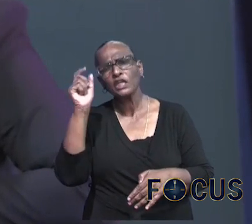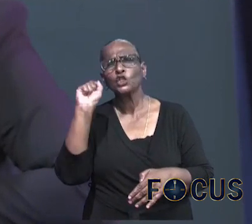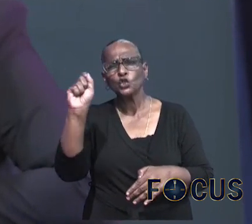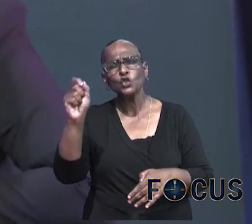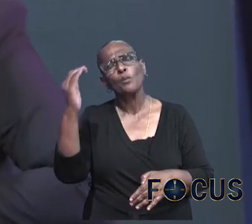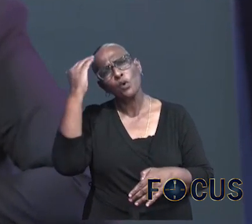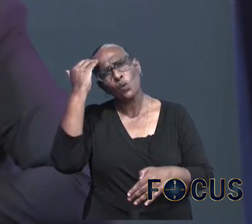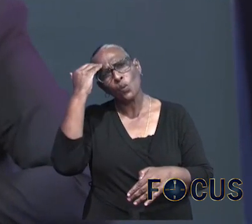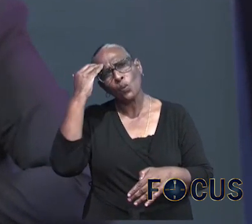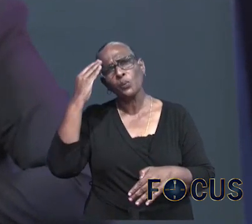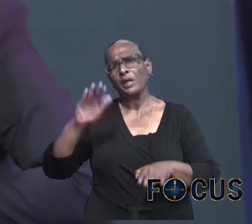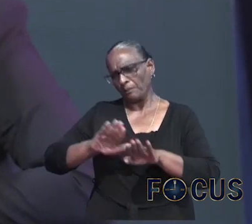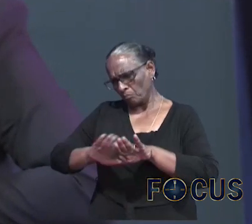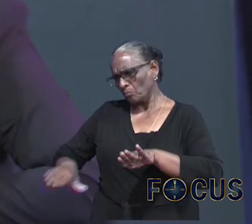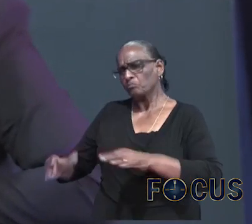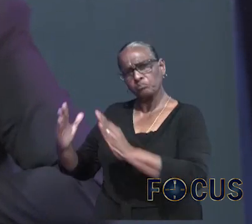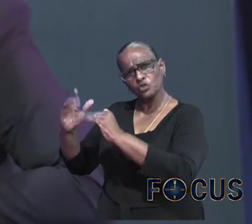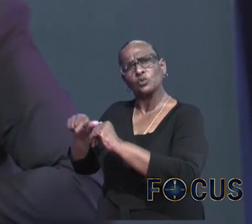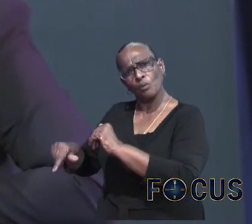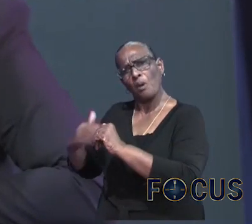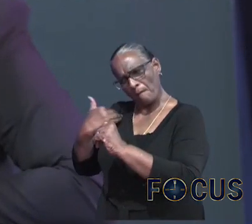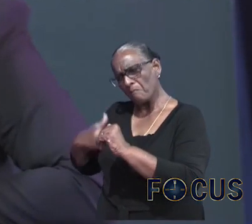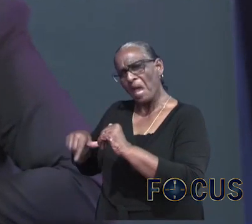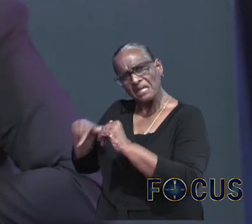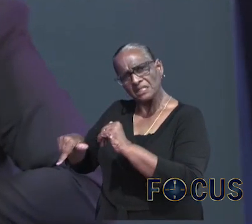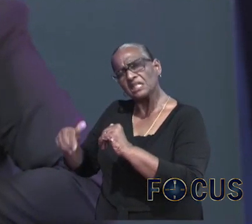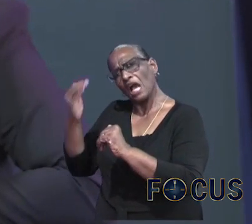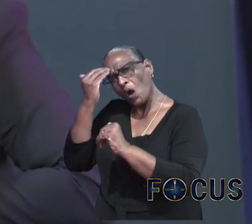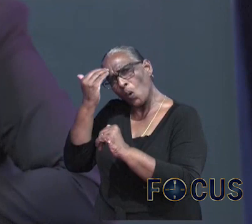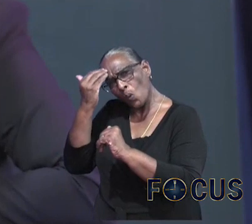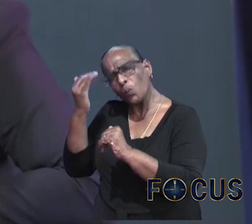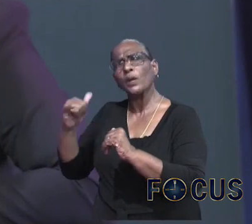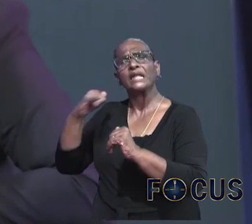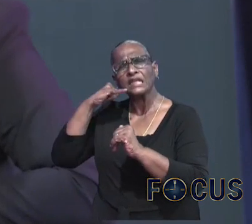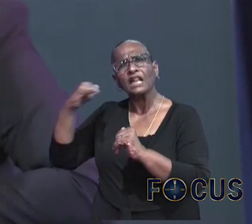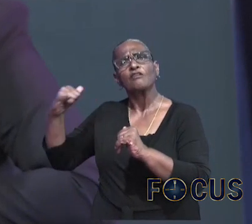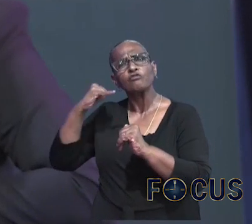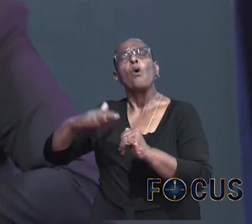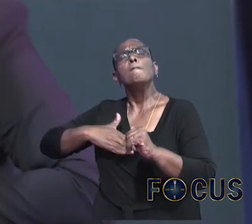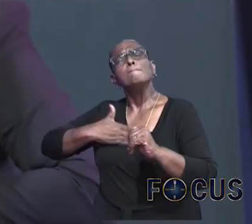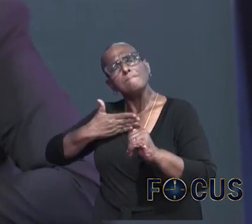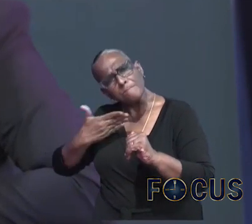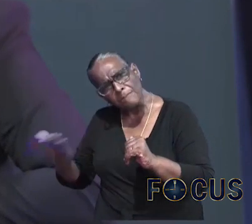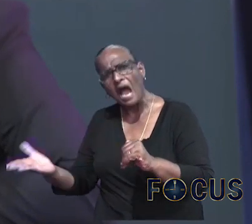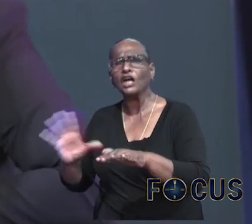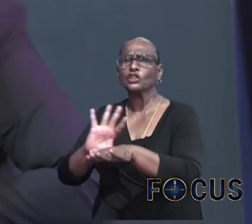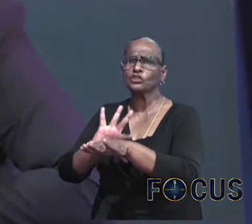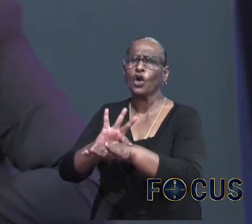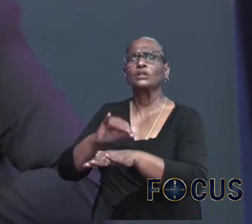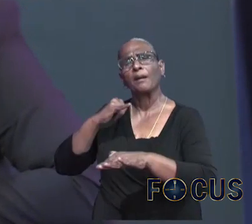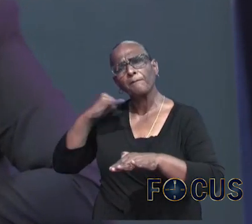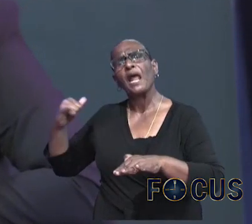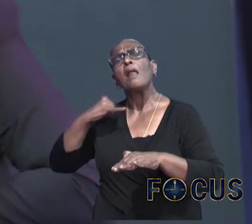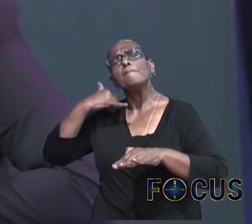repatrianten doorgegeven dat mochten zij de behoefte hebben voor een psychologisch consult, dat altijd kan.